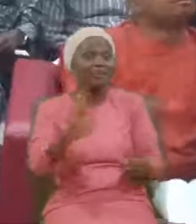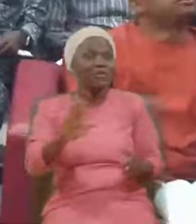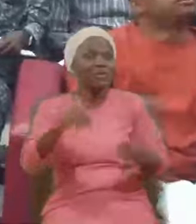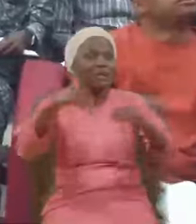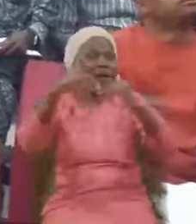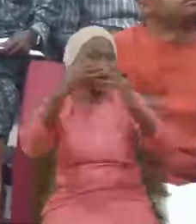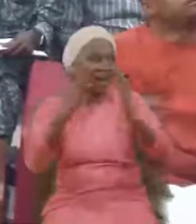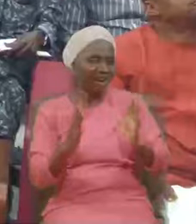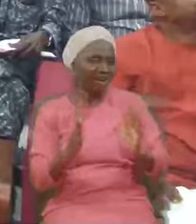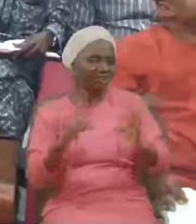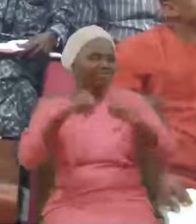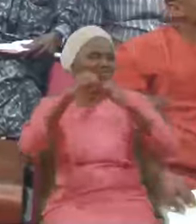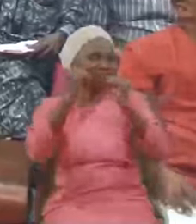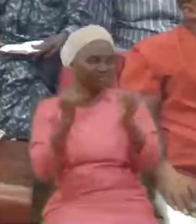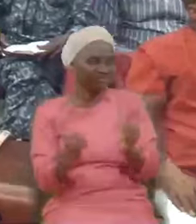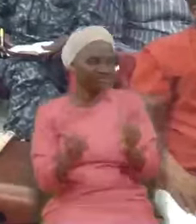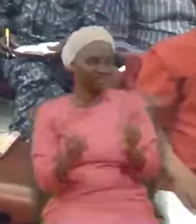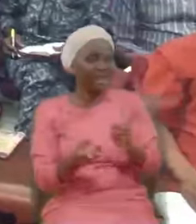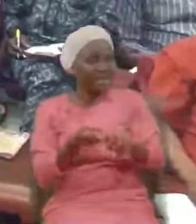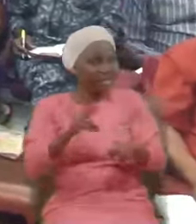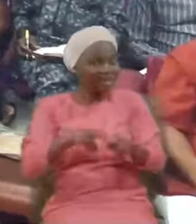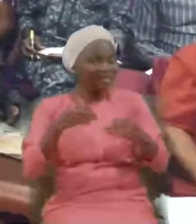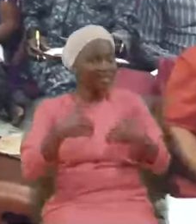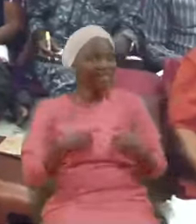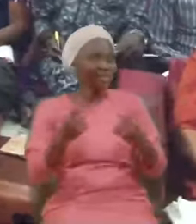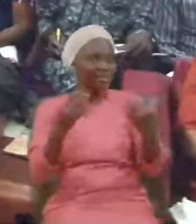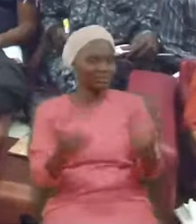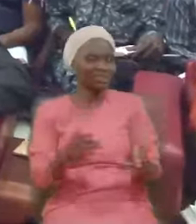L'augmentation est venue. L'élargissement est venu.